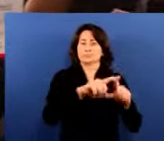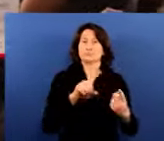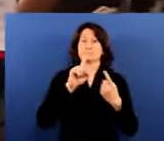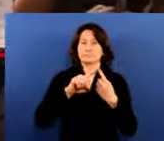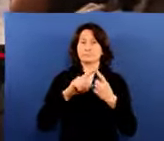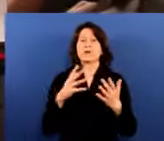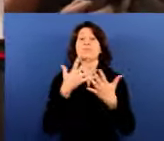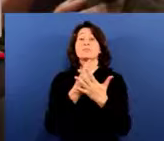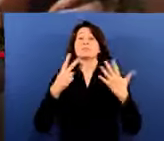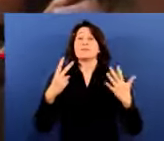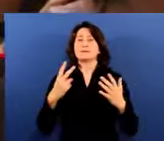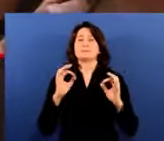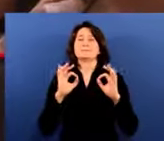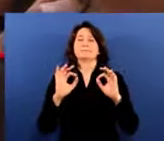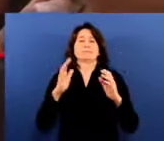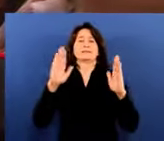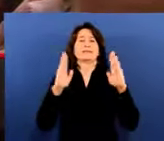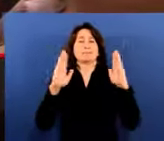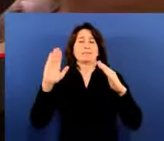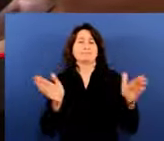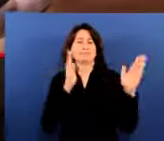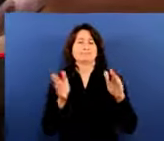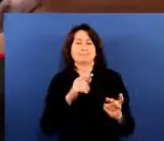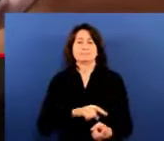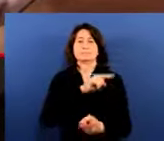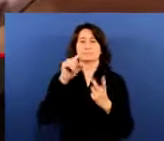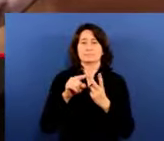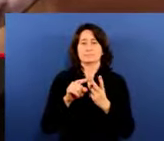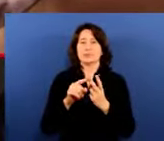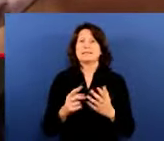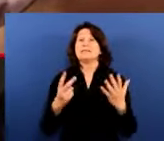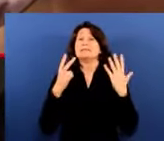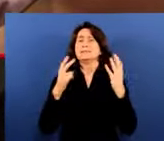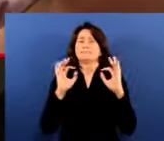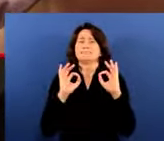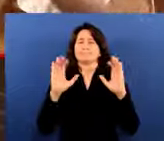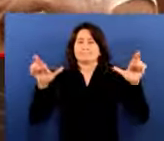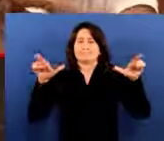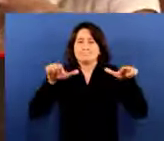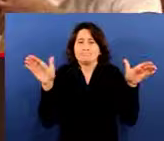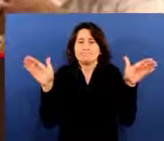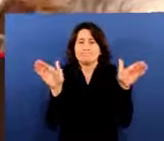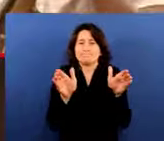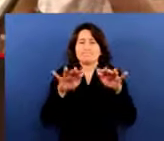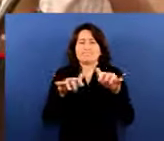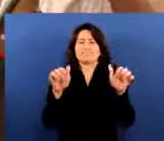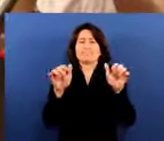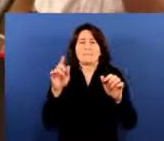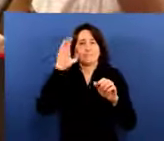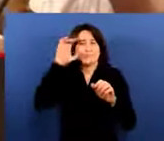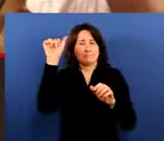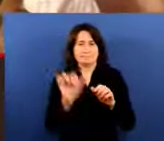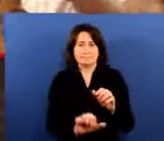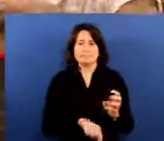eta Gunter Neud, Boseko zuzendari artistikoa egon dira. Denboraldiko 17 kontzertu eskainiko